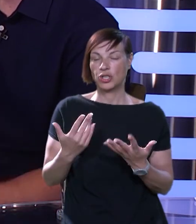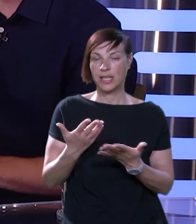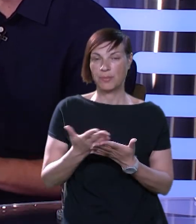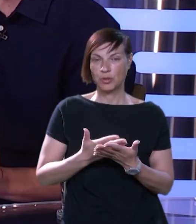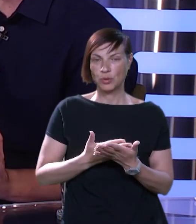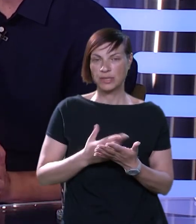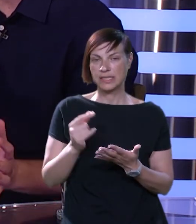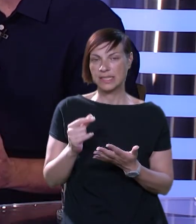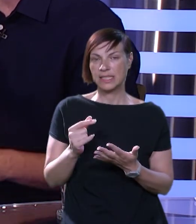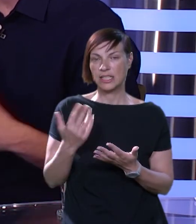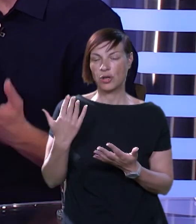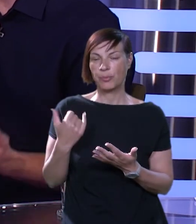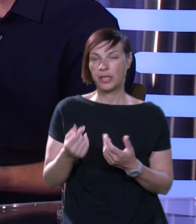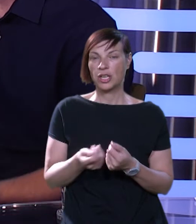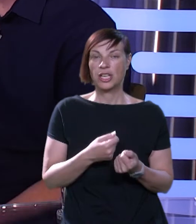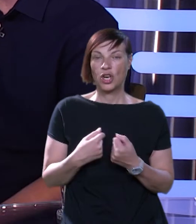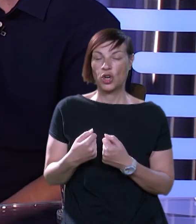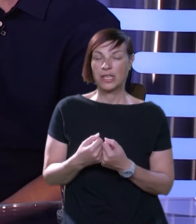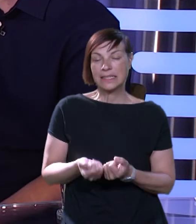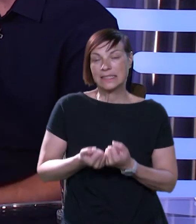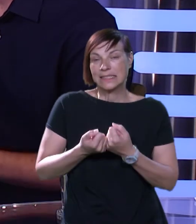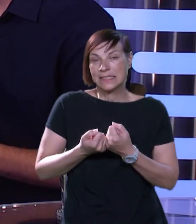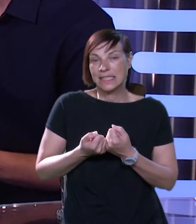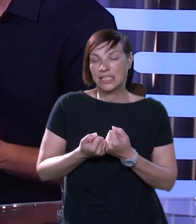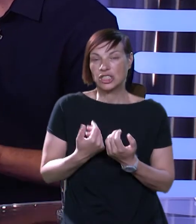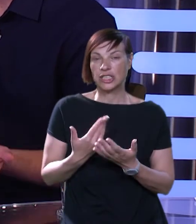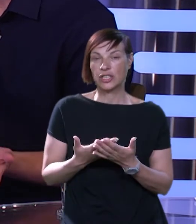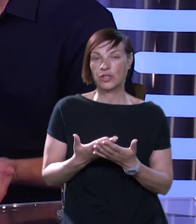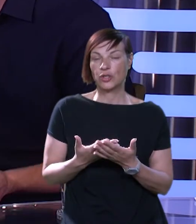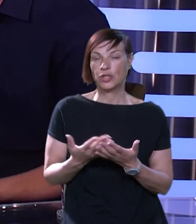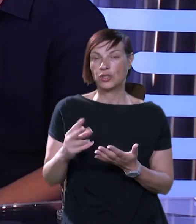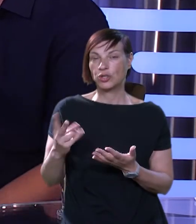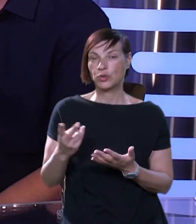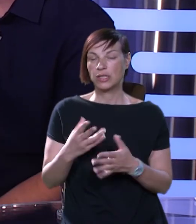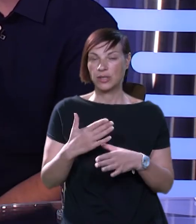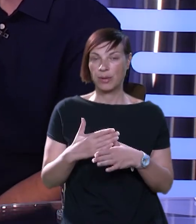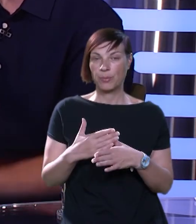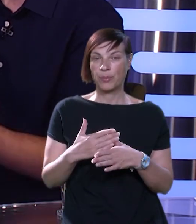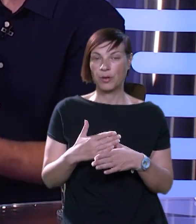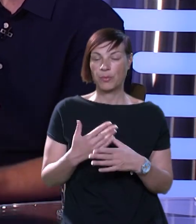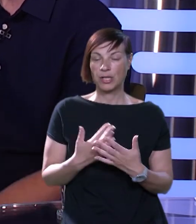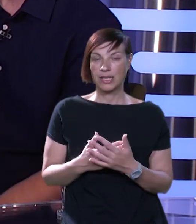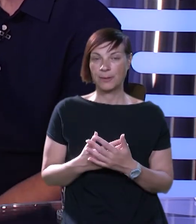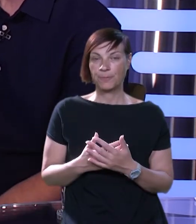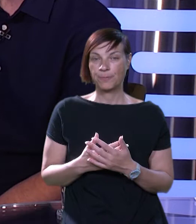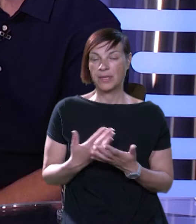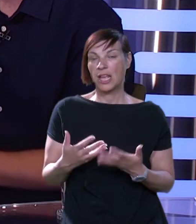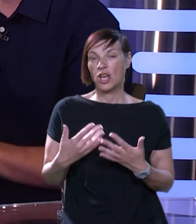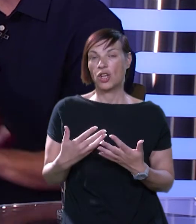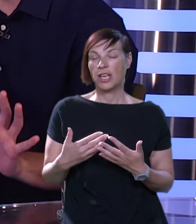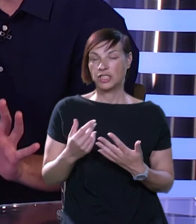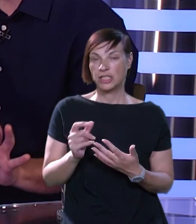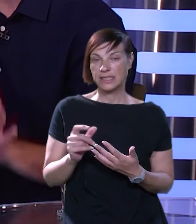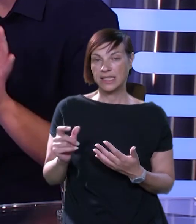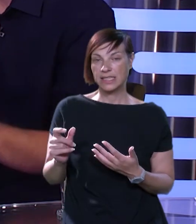taj produkcijski dio bio i organizacijski težak, koliko su tu evo, nekako ti drugi ljudi pomogli iz produkcijskih kuća i olakšali